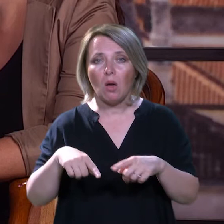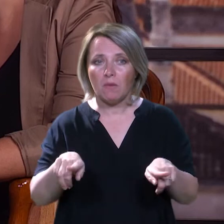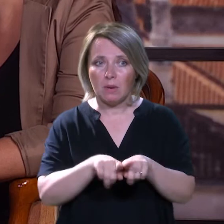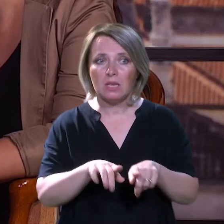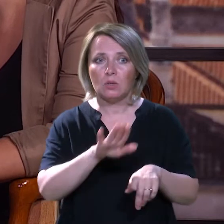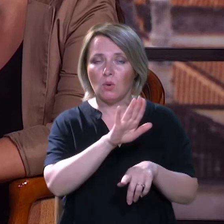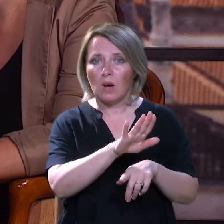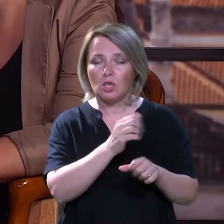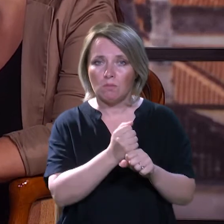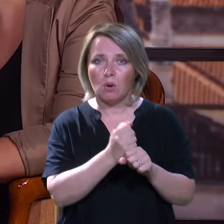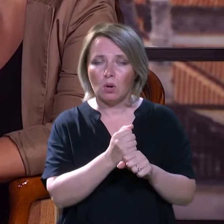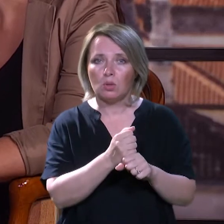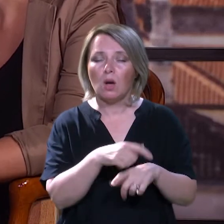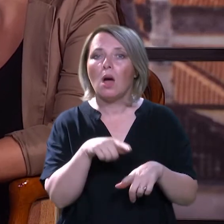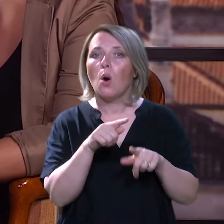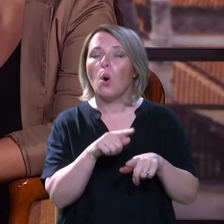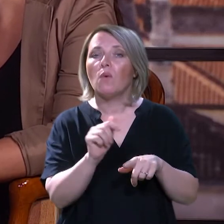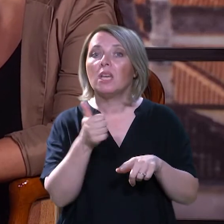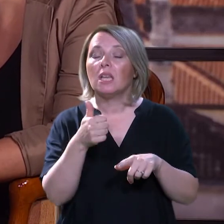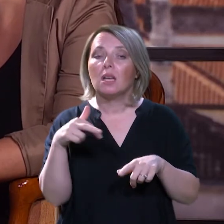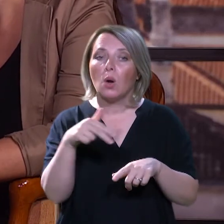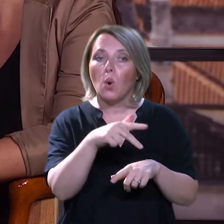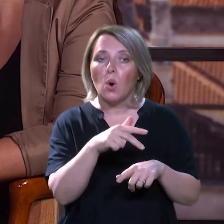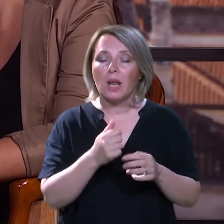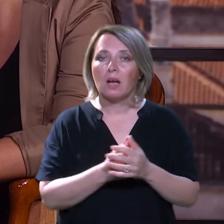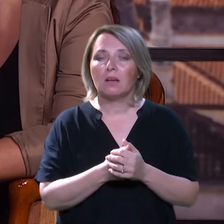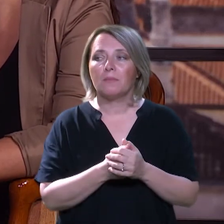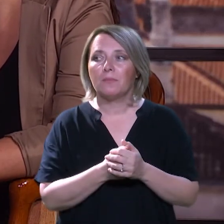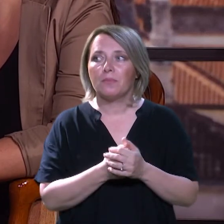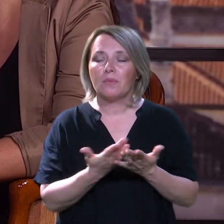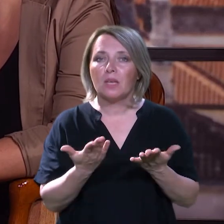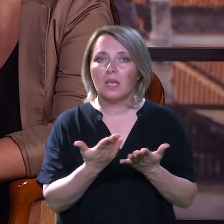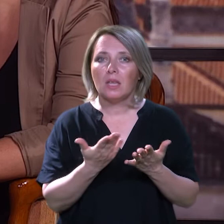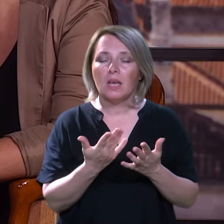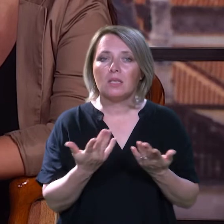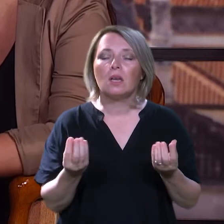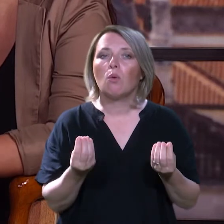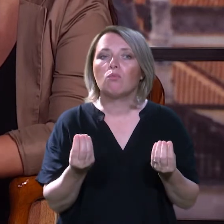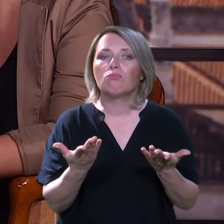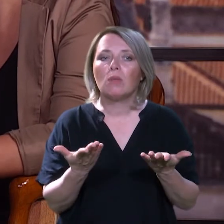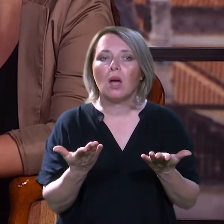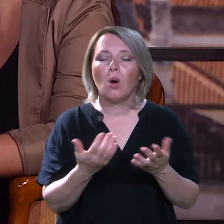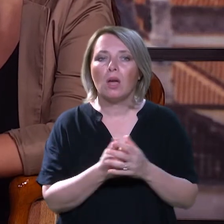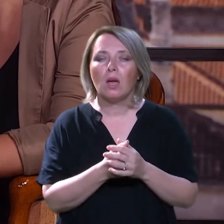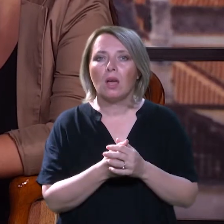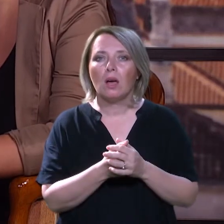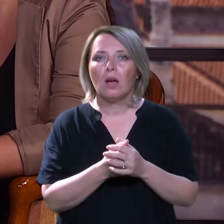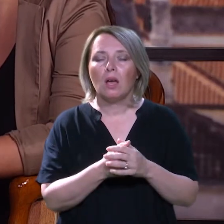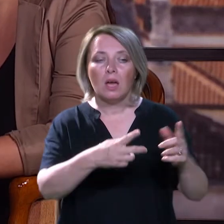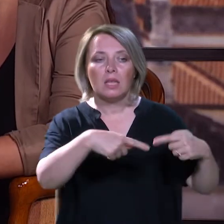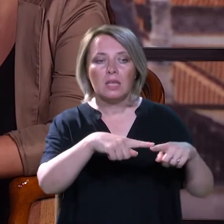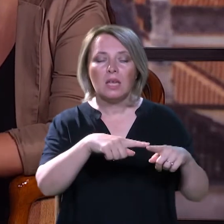naravno i u vašem poslu. Mm-hmm. Ovo je jedan korak, ili tako, gdje ste u nekoj, kako ste